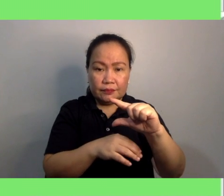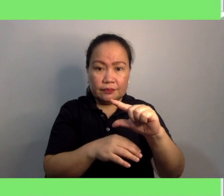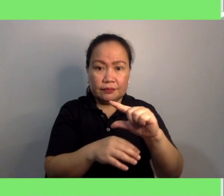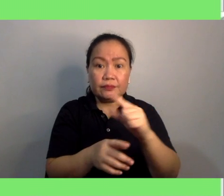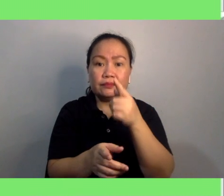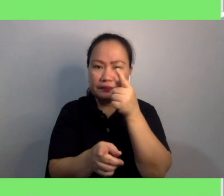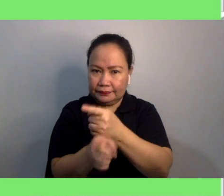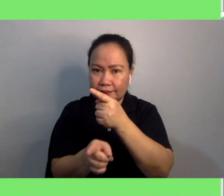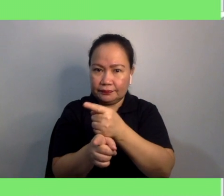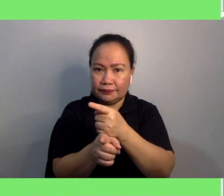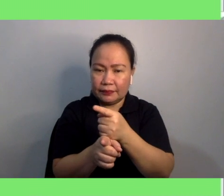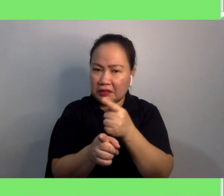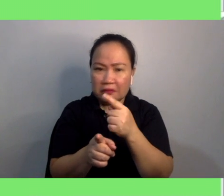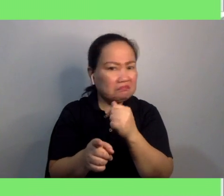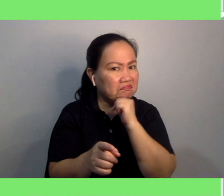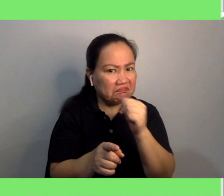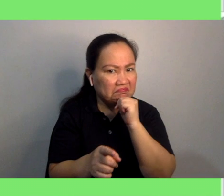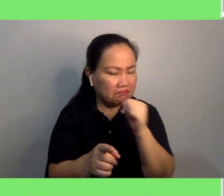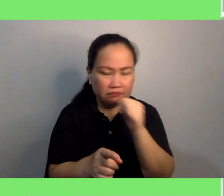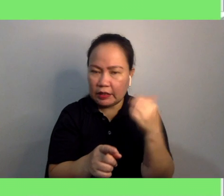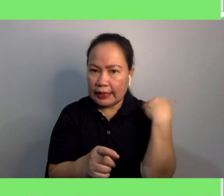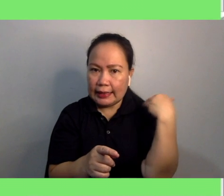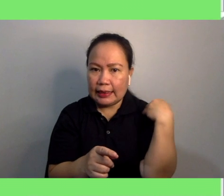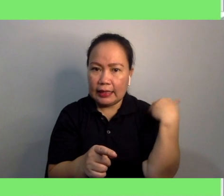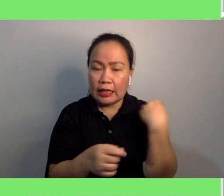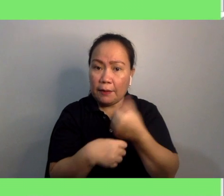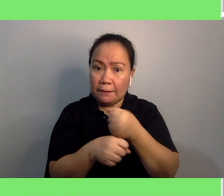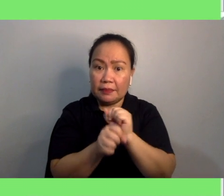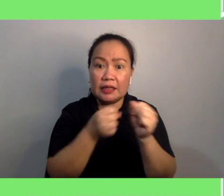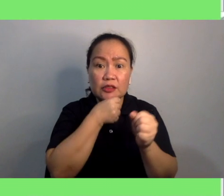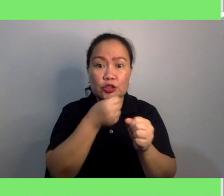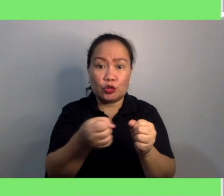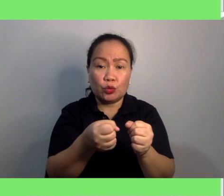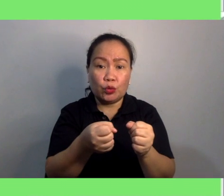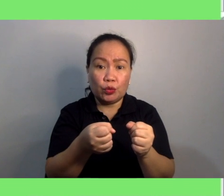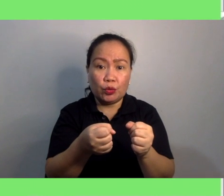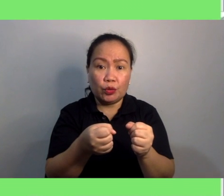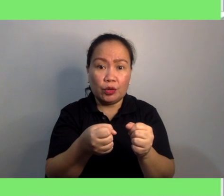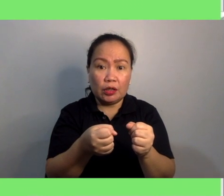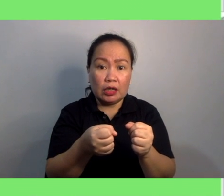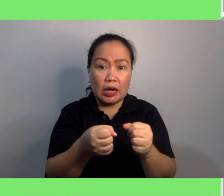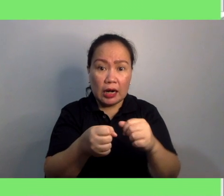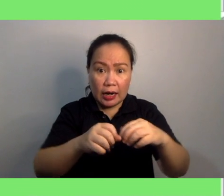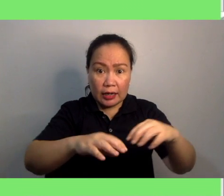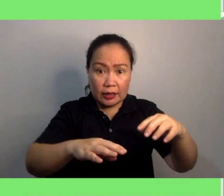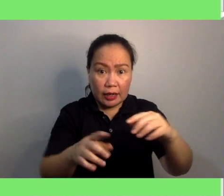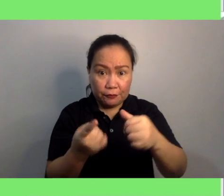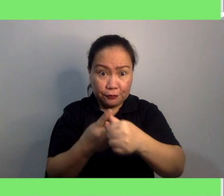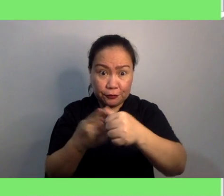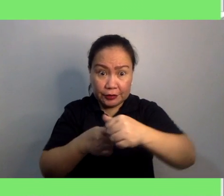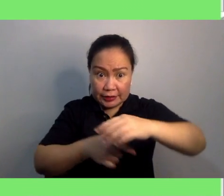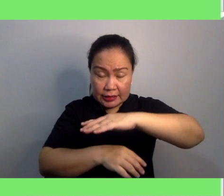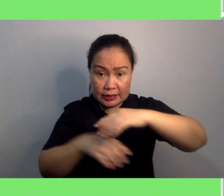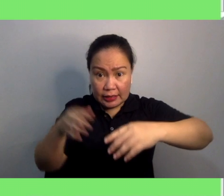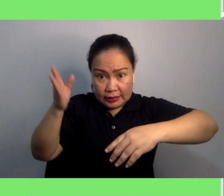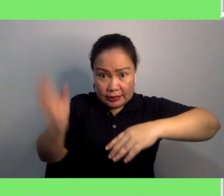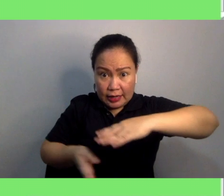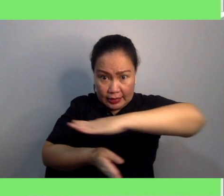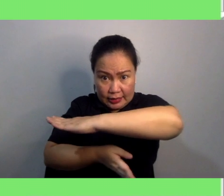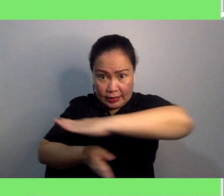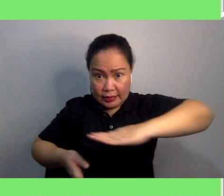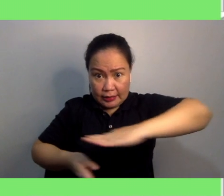na po ba? Hindi pa po. Make sure na yung ating initial side, ito po yung initial side